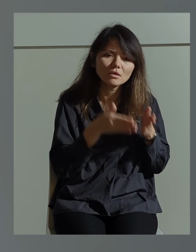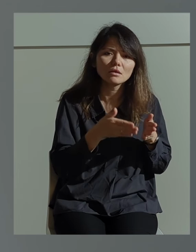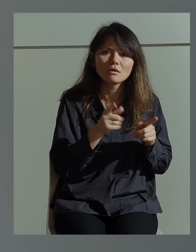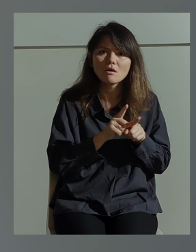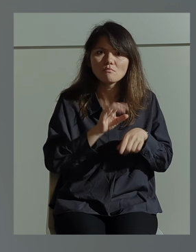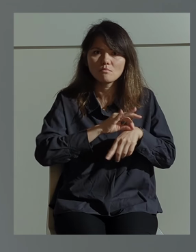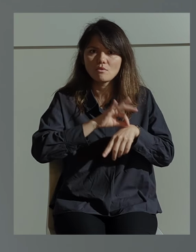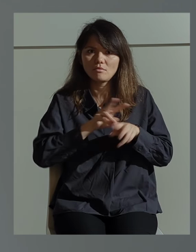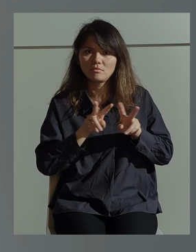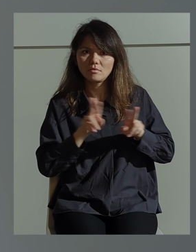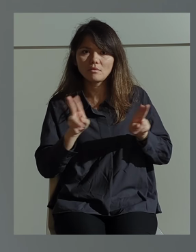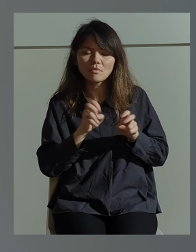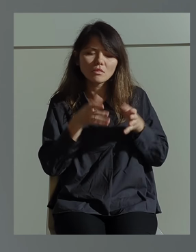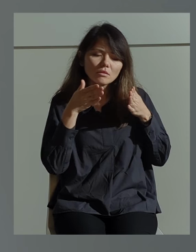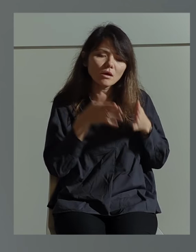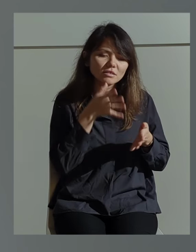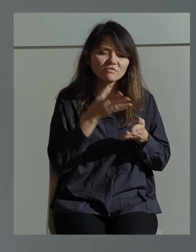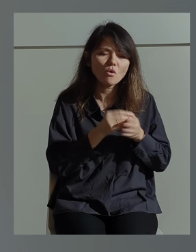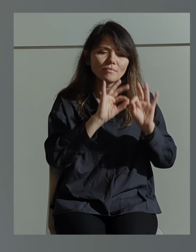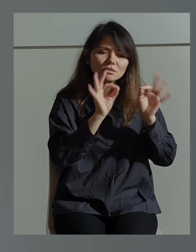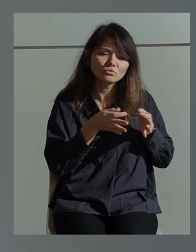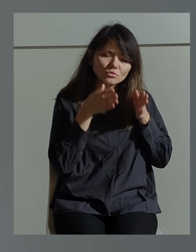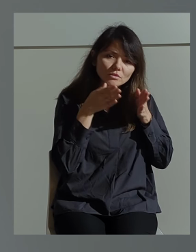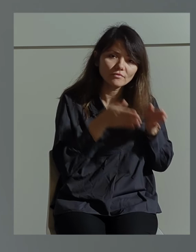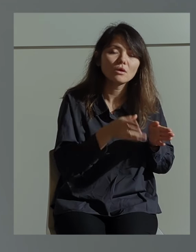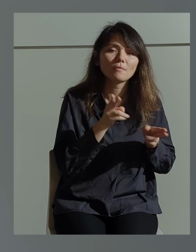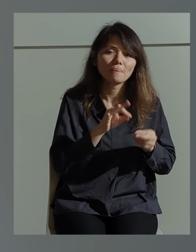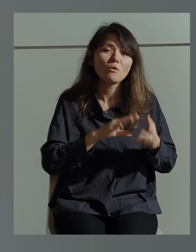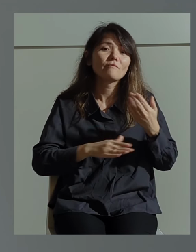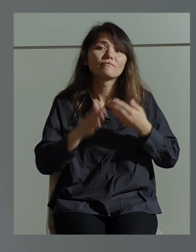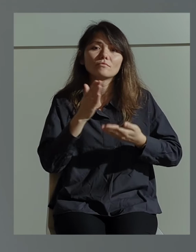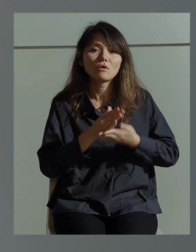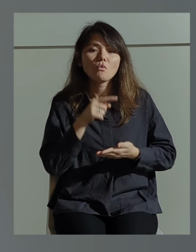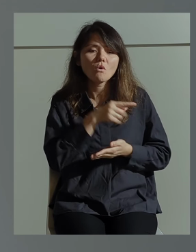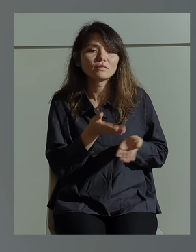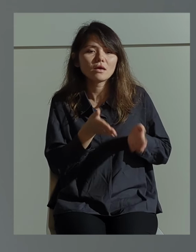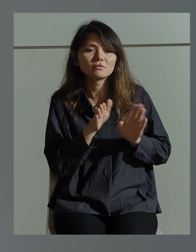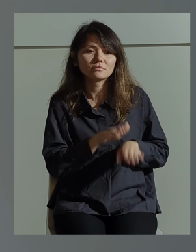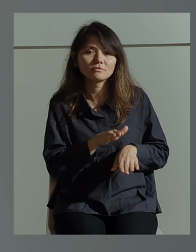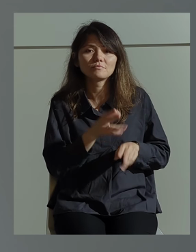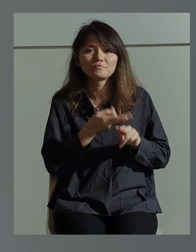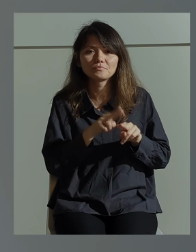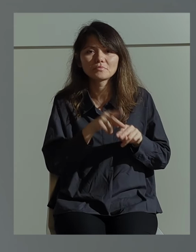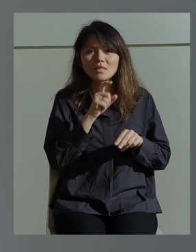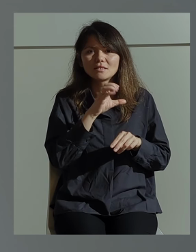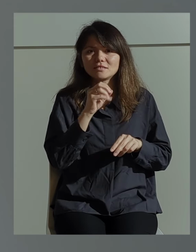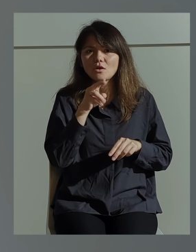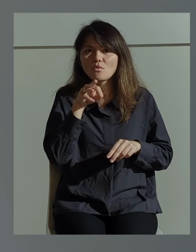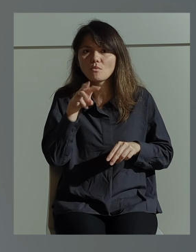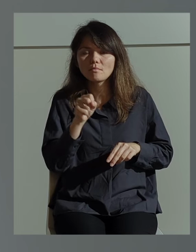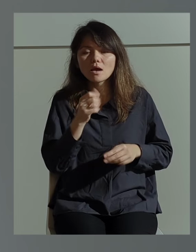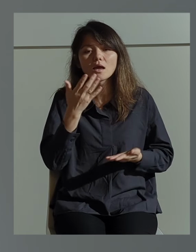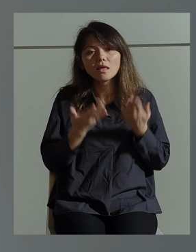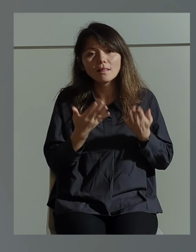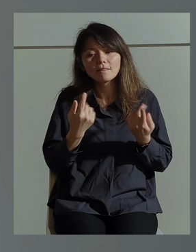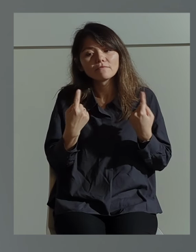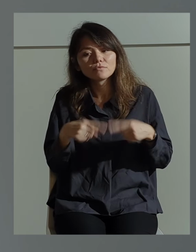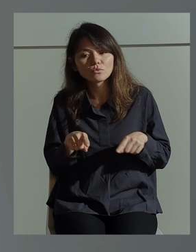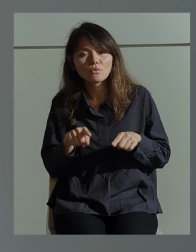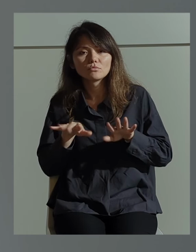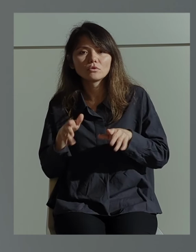болезненно зациклен на своём искусстве и только на нём то в конце концов он всё равно остаётся либо с Хома в первом случае либо в другом случае